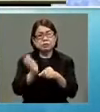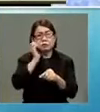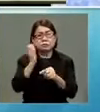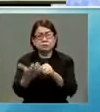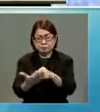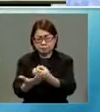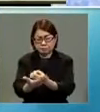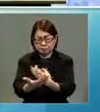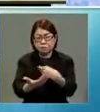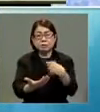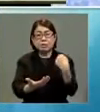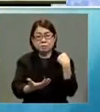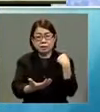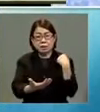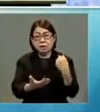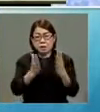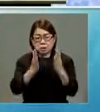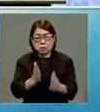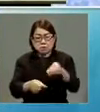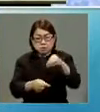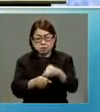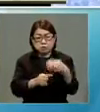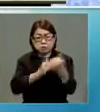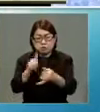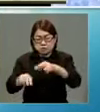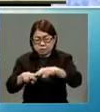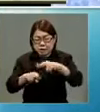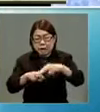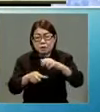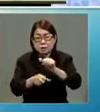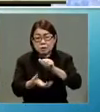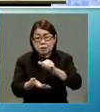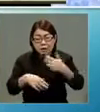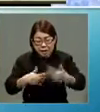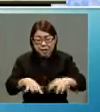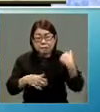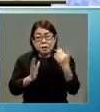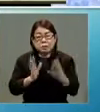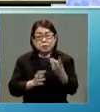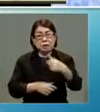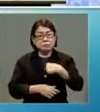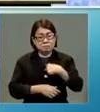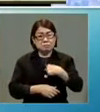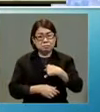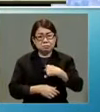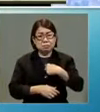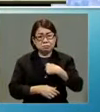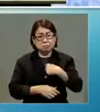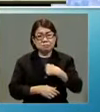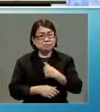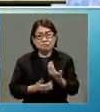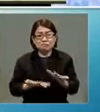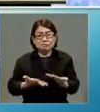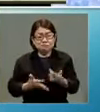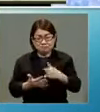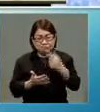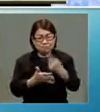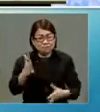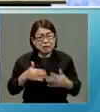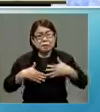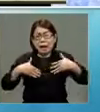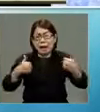ช้บริการที่นั้นอยู่เท่าไหร่ผมเองเป็นคนผู้ใช้ไม่ต้องแสดงตัวอะไรเลยนะตอนนี้ยกเว้นถ้าเ